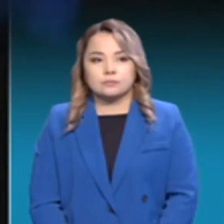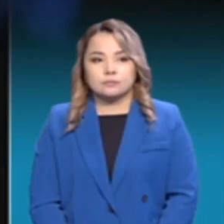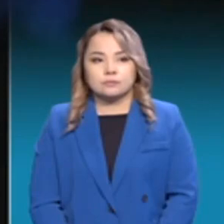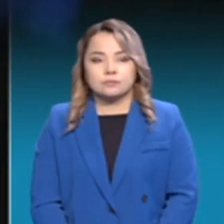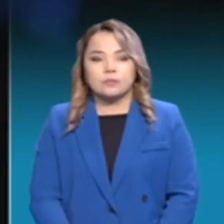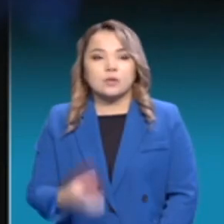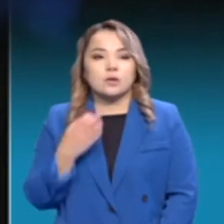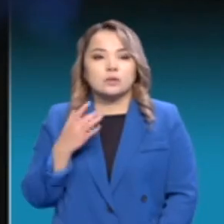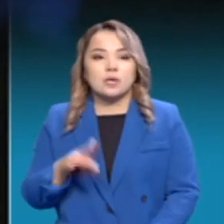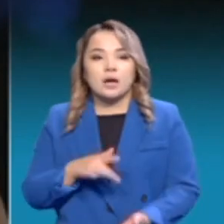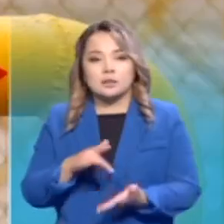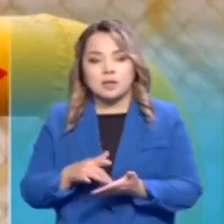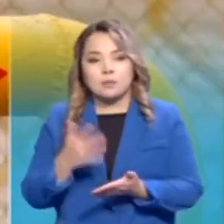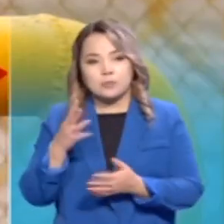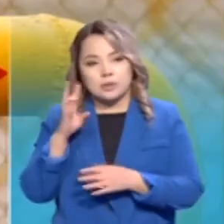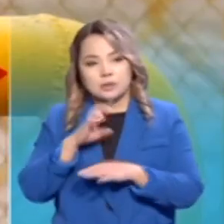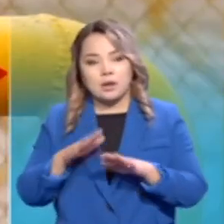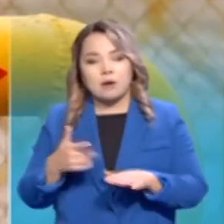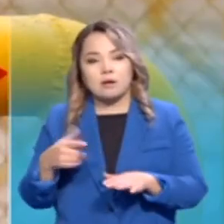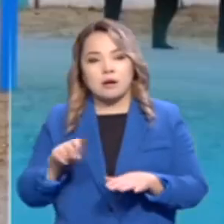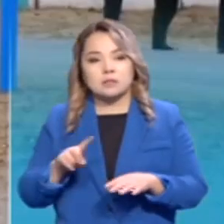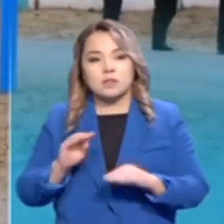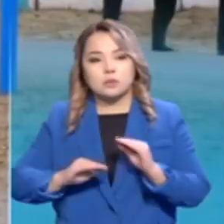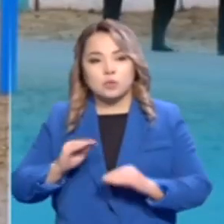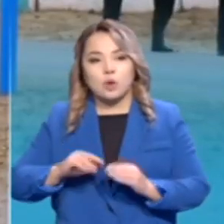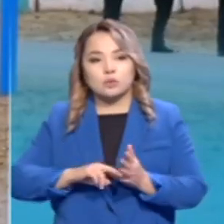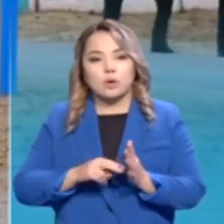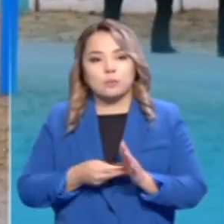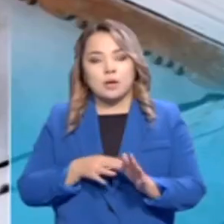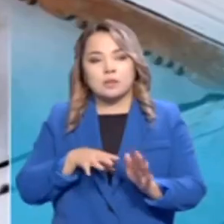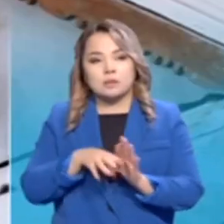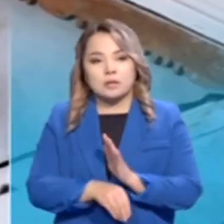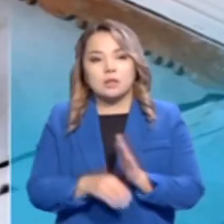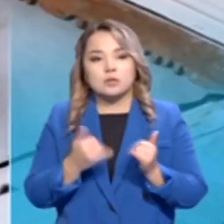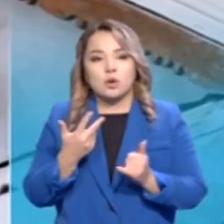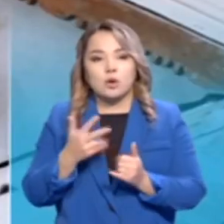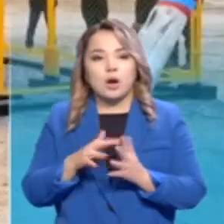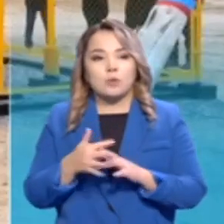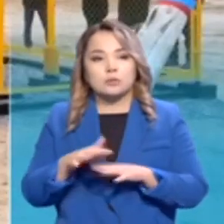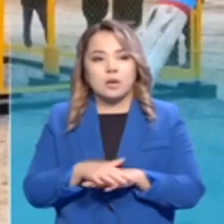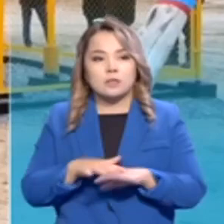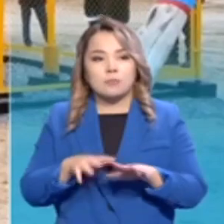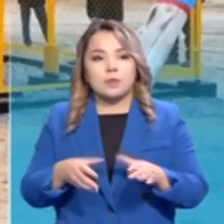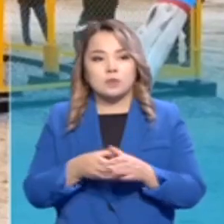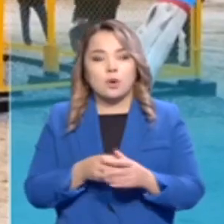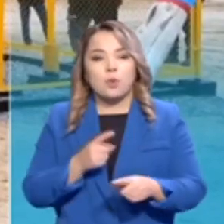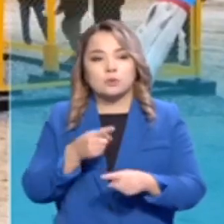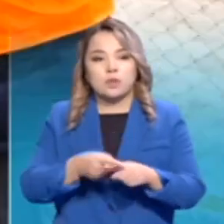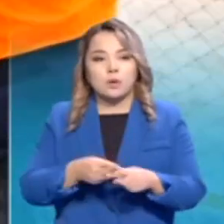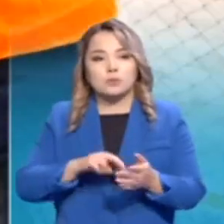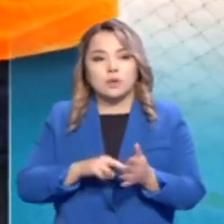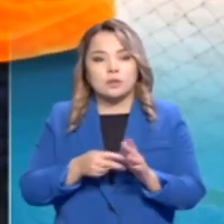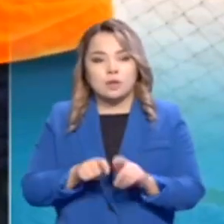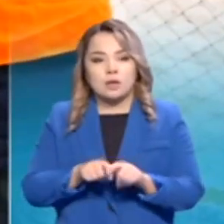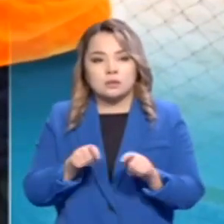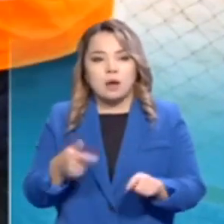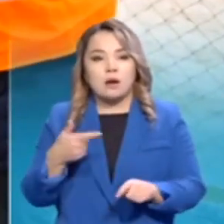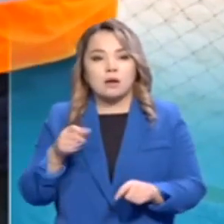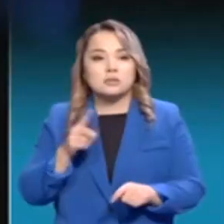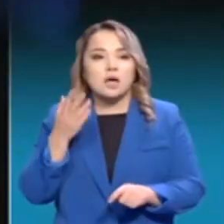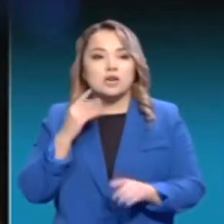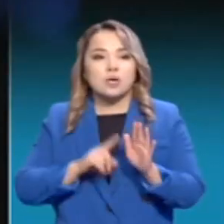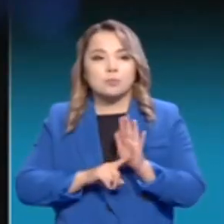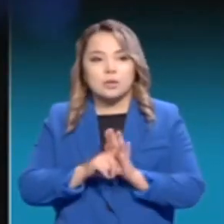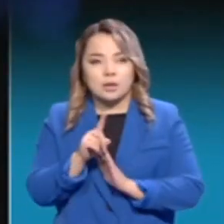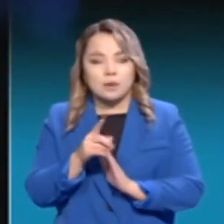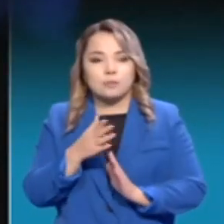Сыр елінде 5 елді мекен биыл газдандыру жоспарына енген. Әлі 3 ауыл көгілдір отынға қосылуды күтіп отыр. Газ қашан